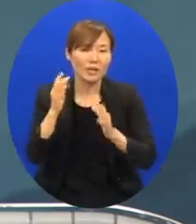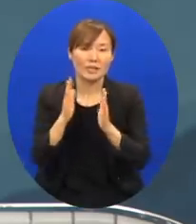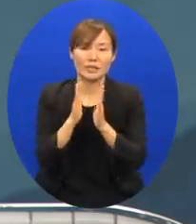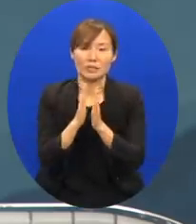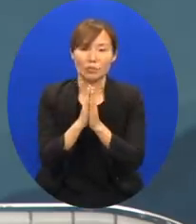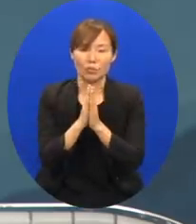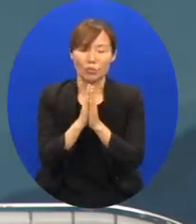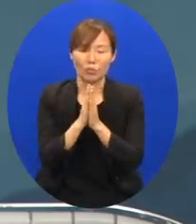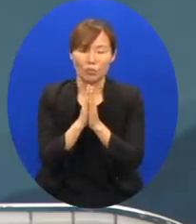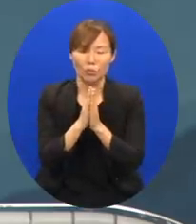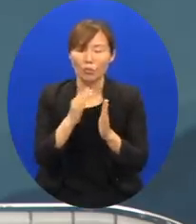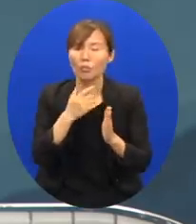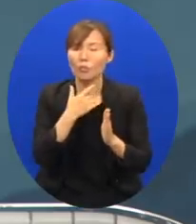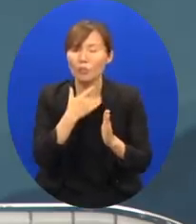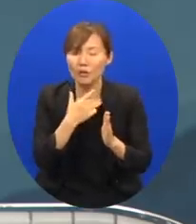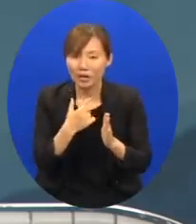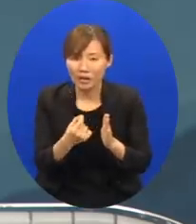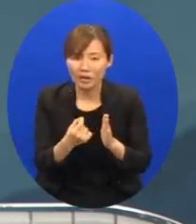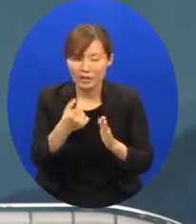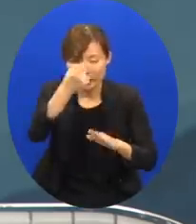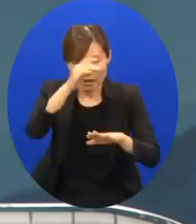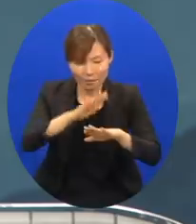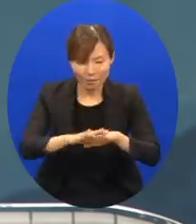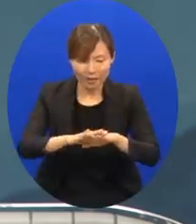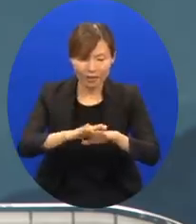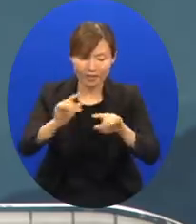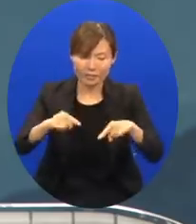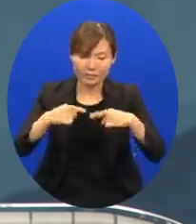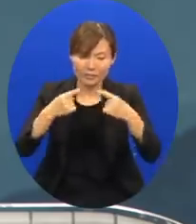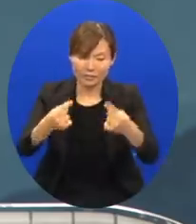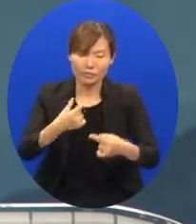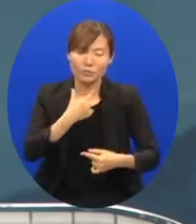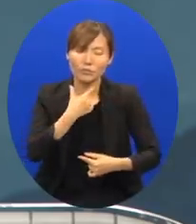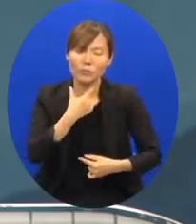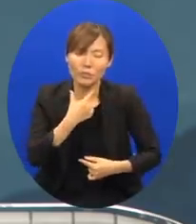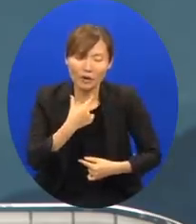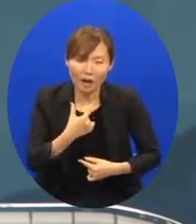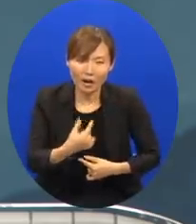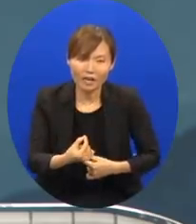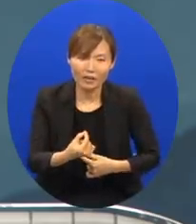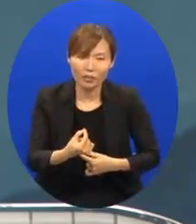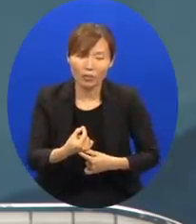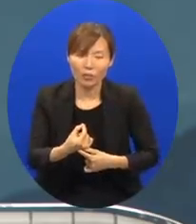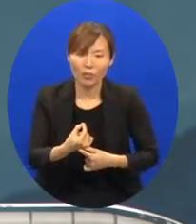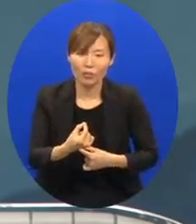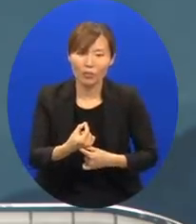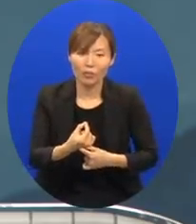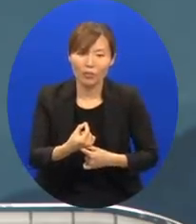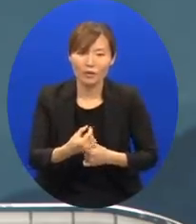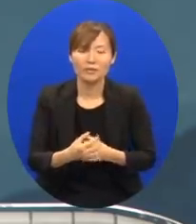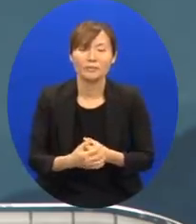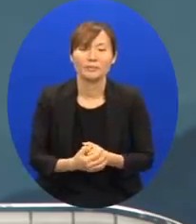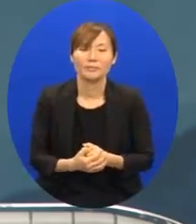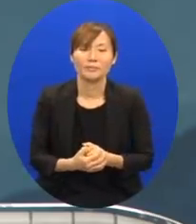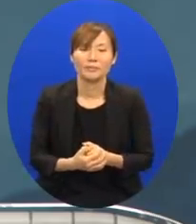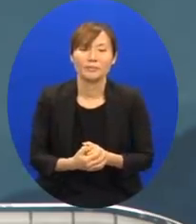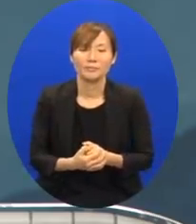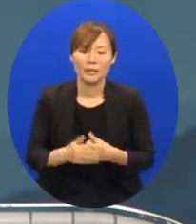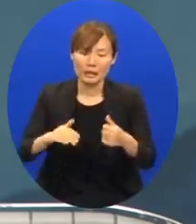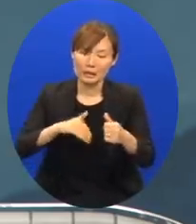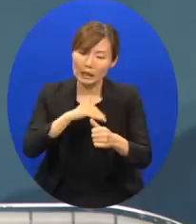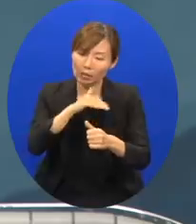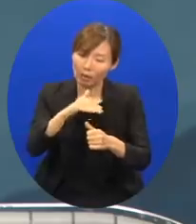했고 그래도 예배를 드릴 그 교회의 나 보려고 했었기 때문에 그냥 그만큼 이 정도가 되는 거예요 그러나